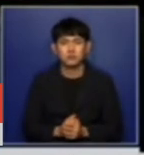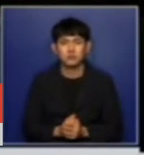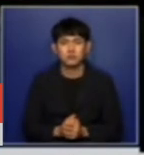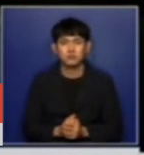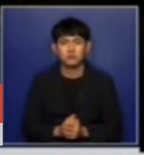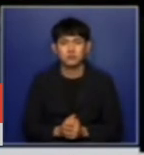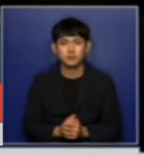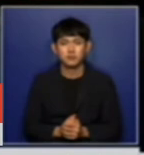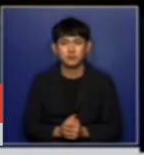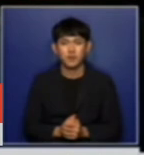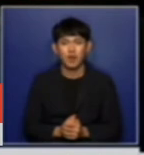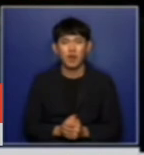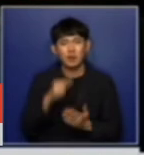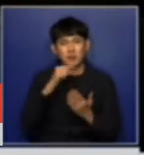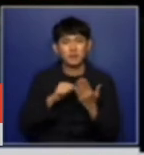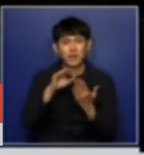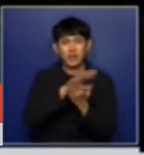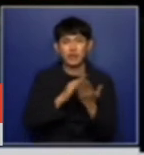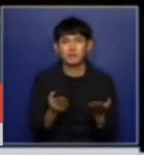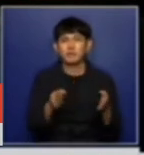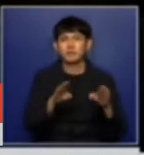ปิดบ้านปิดเมือง